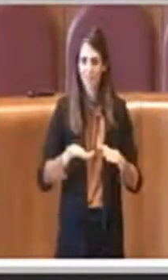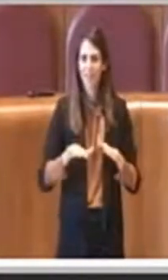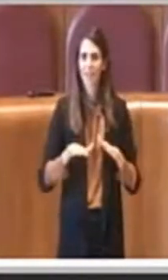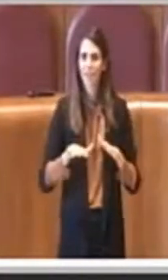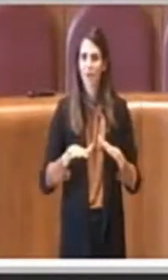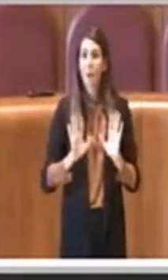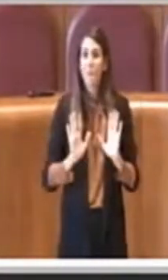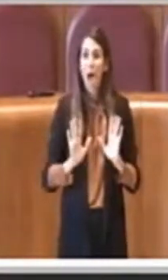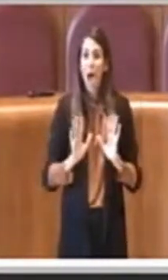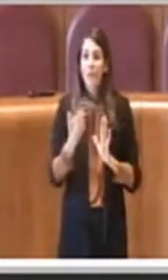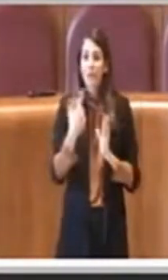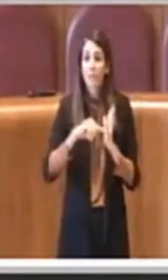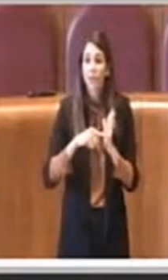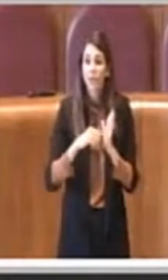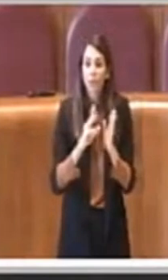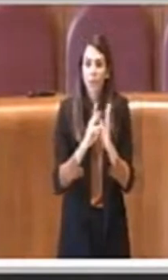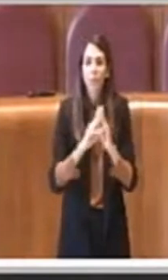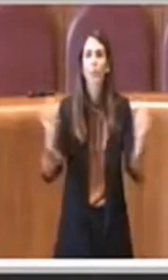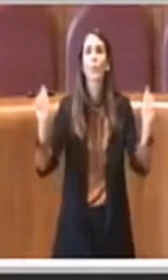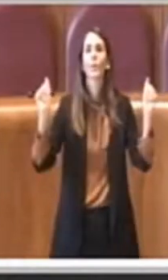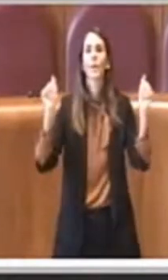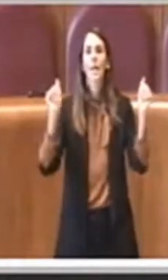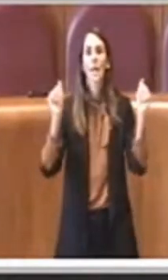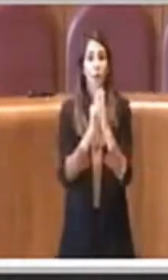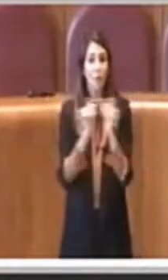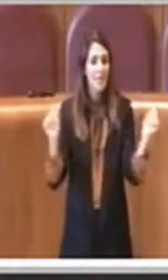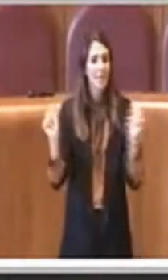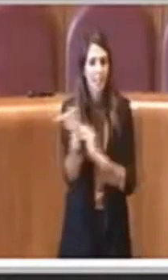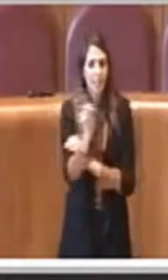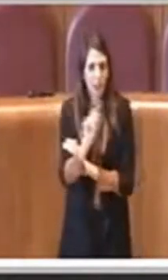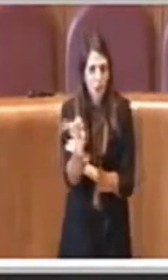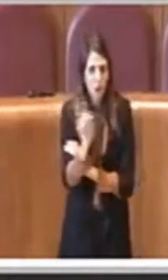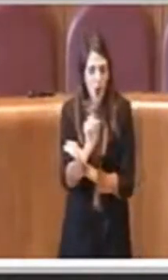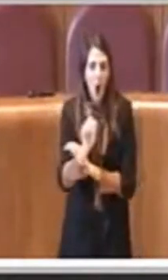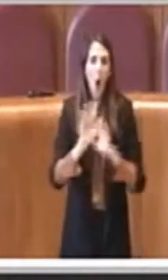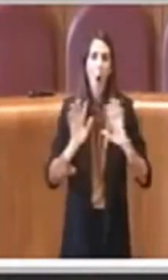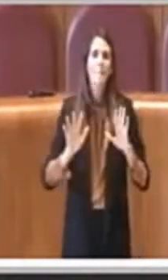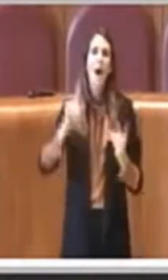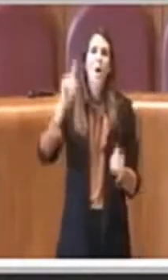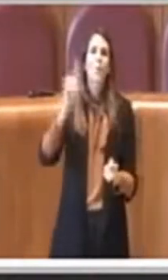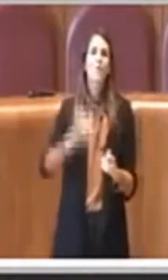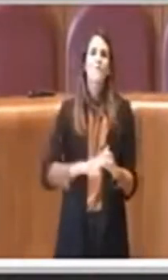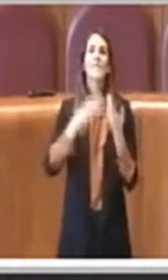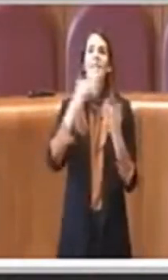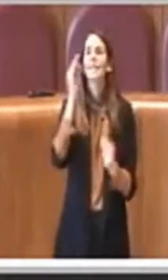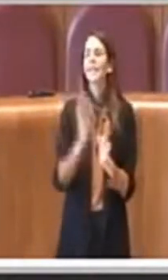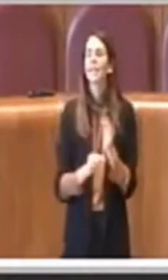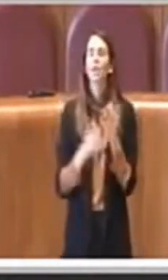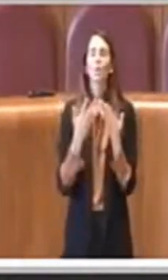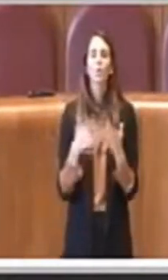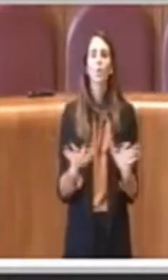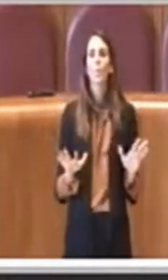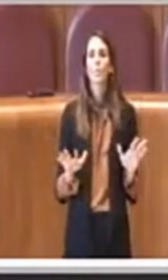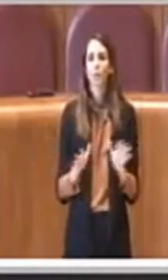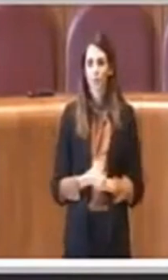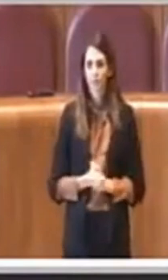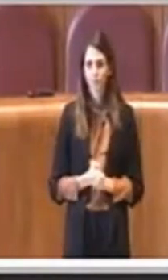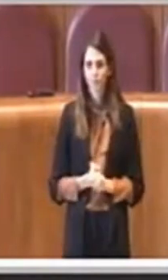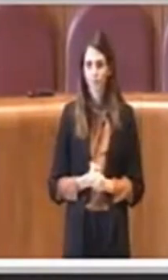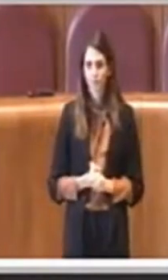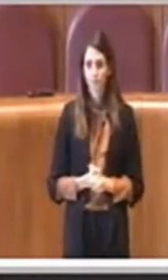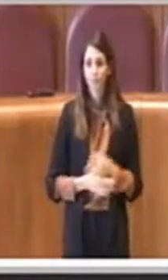dire, evaporati. Spariti, no, assolutamente un termine inappropriato. Ma non